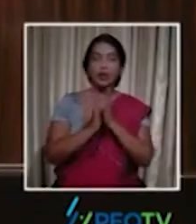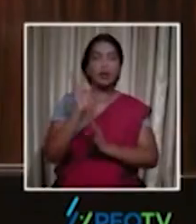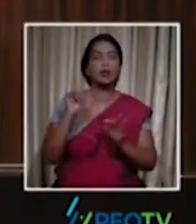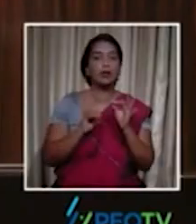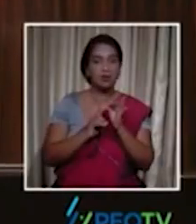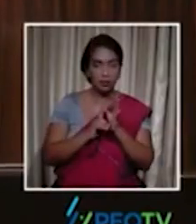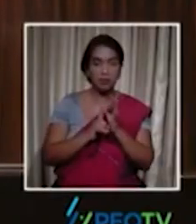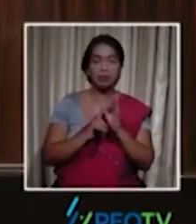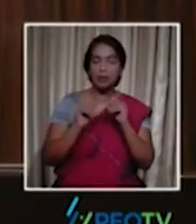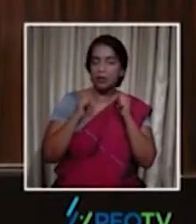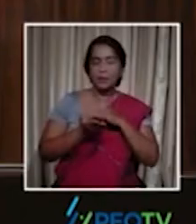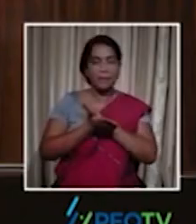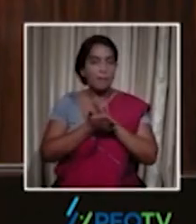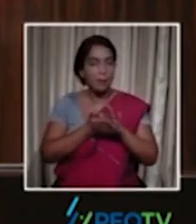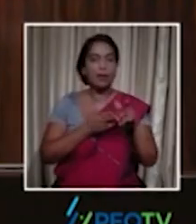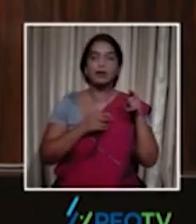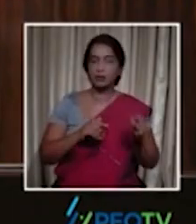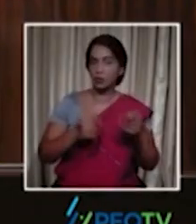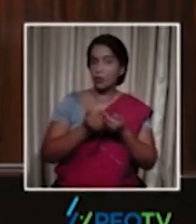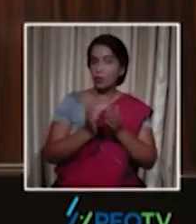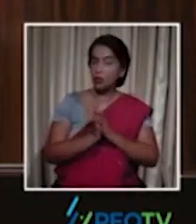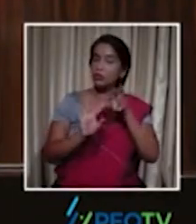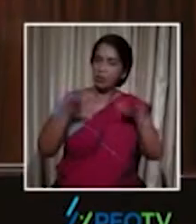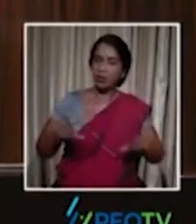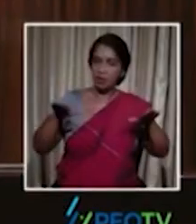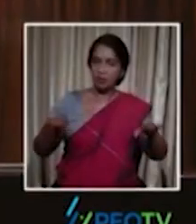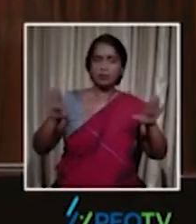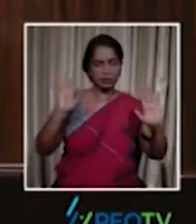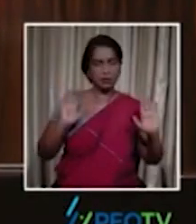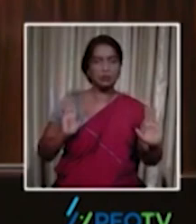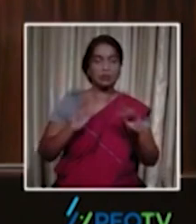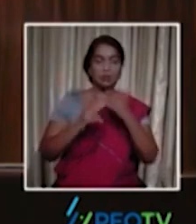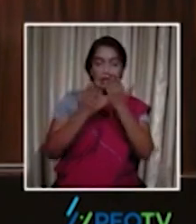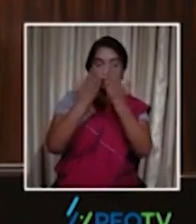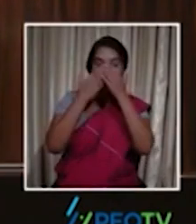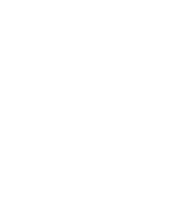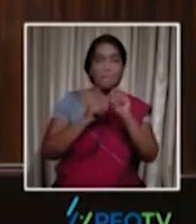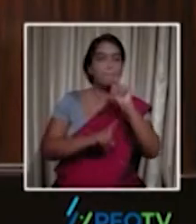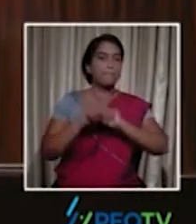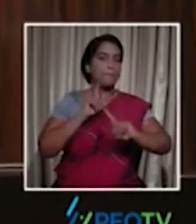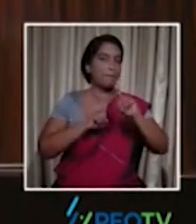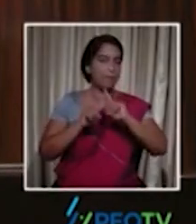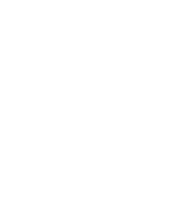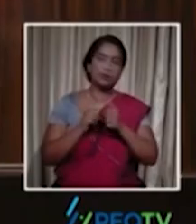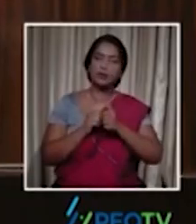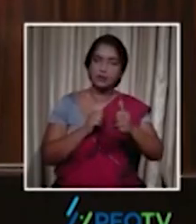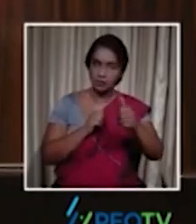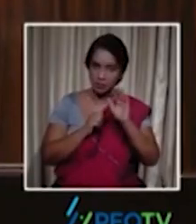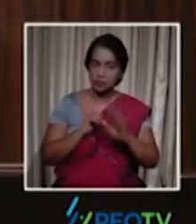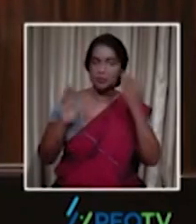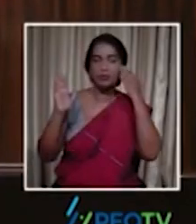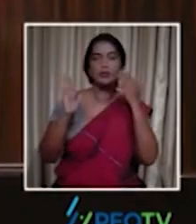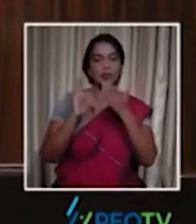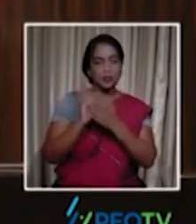මන්ත්‍රීවරයන් සංයමයකින් යුතුව තමන්ගේ ආසනවල රැඳී සිටිමින් ආදර්ශමත් පාර්ලිමේන්තුවක් ලෙස කටයුතු කරන ලෙස